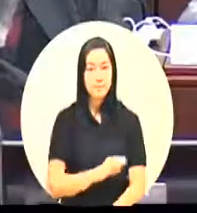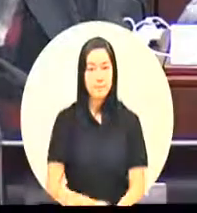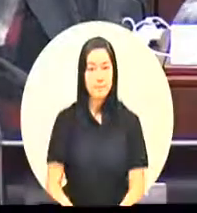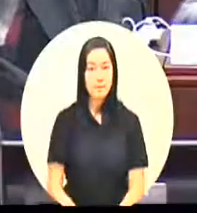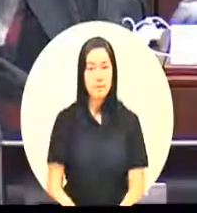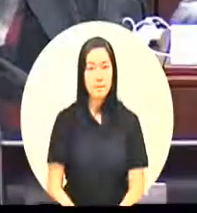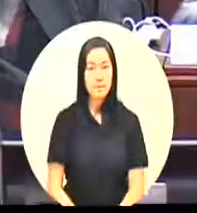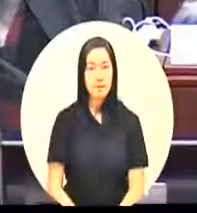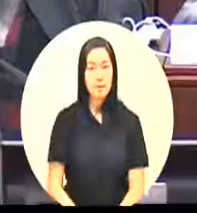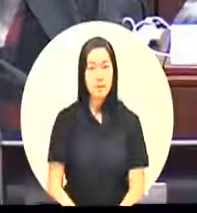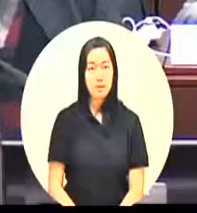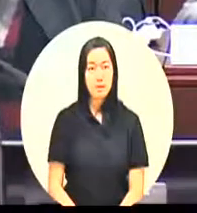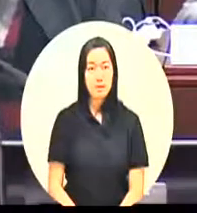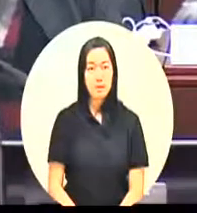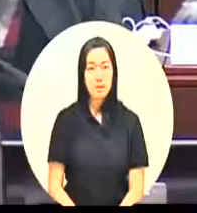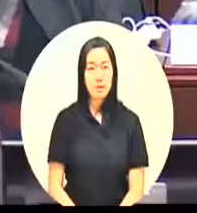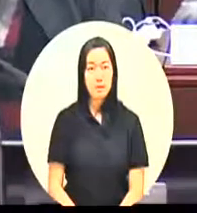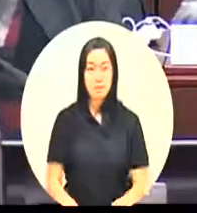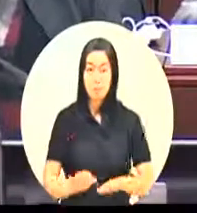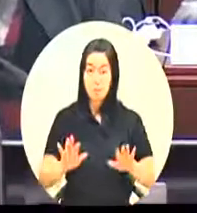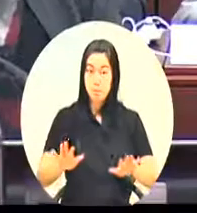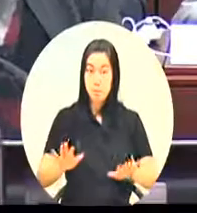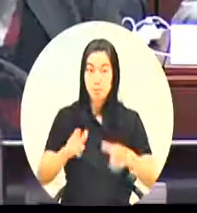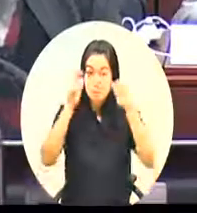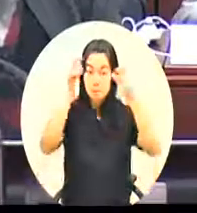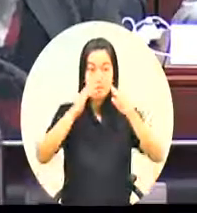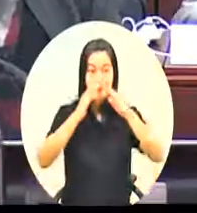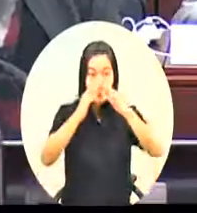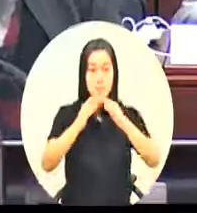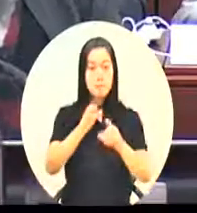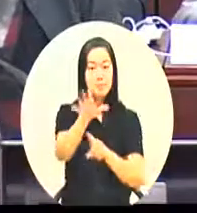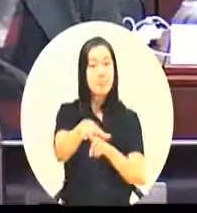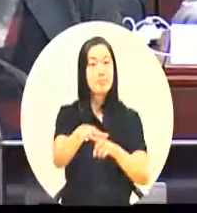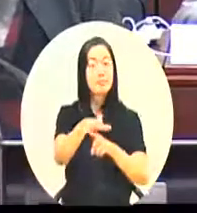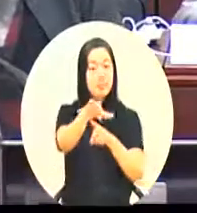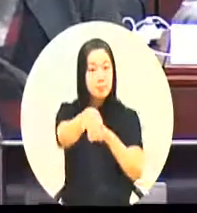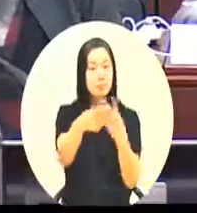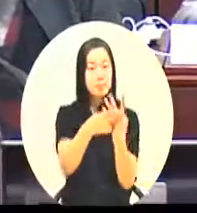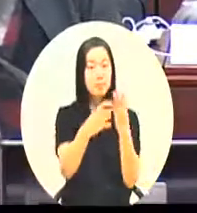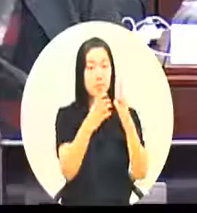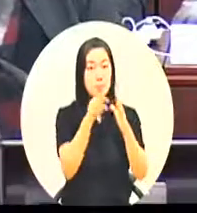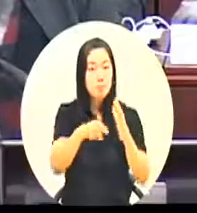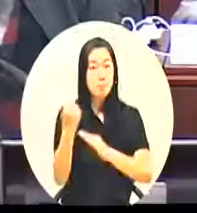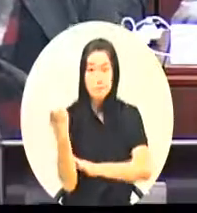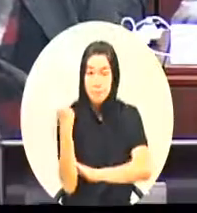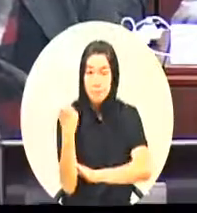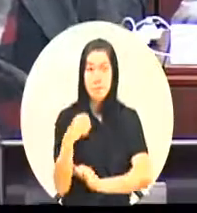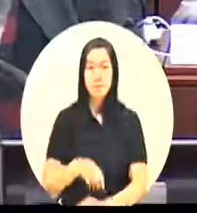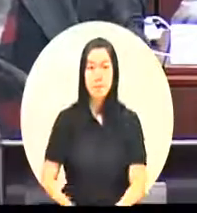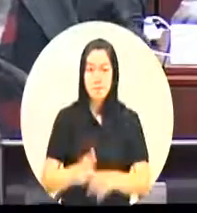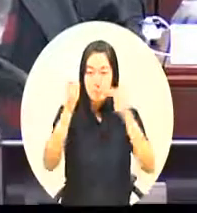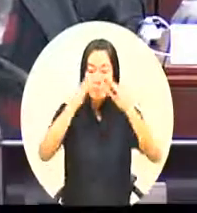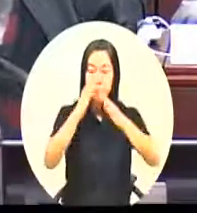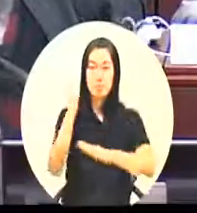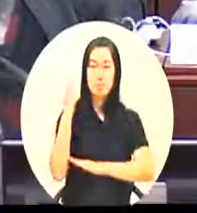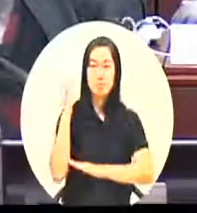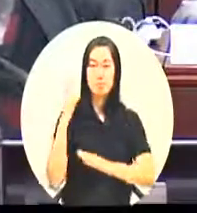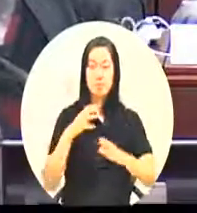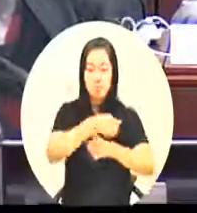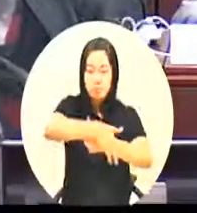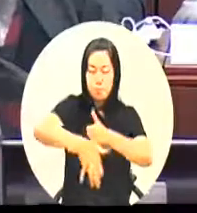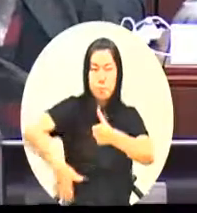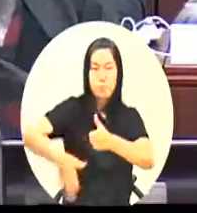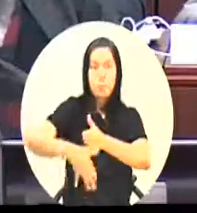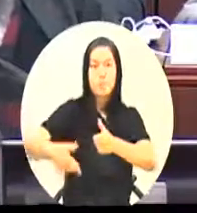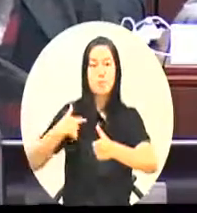标。那我想今天高雄市的农业局的努力，那高雄市政府的团队是大力